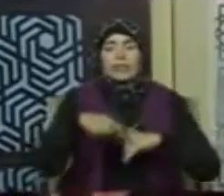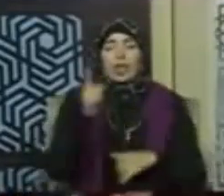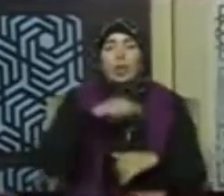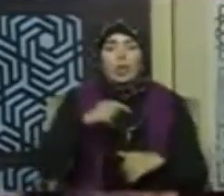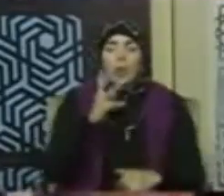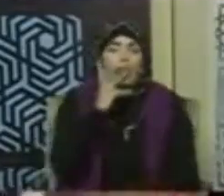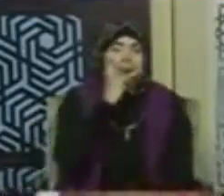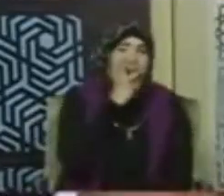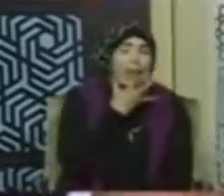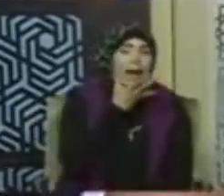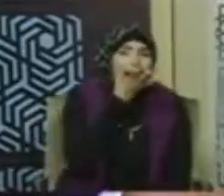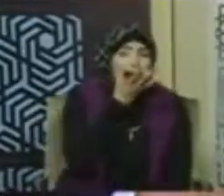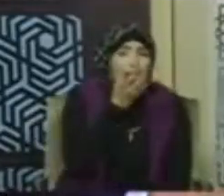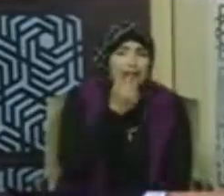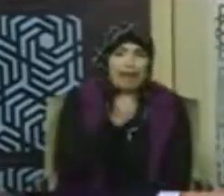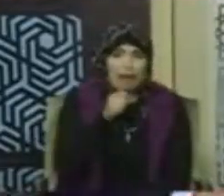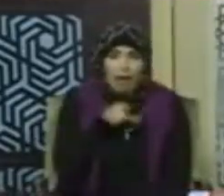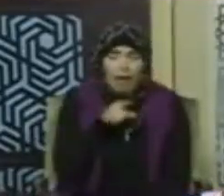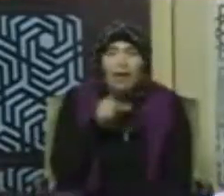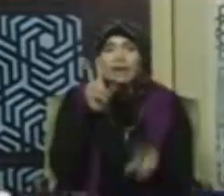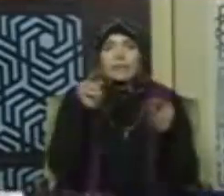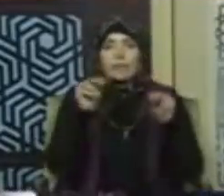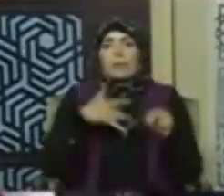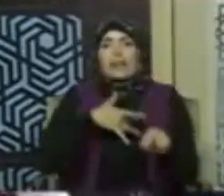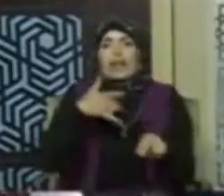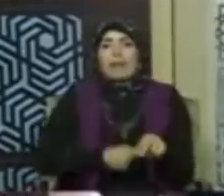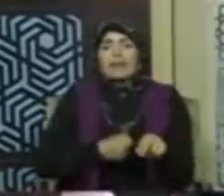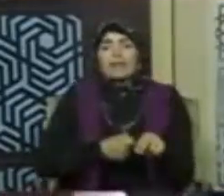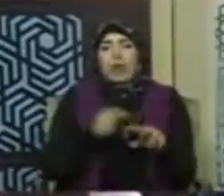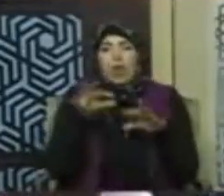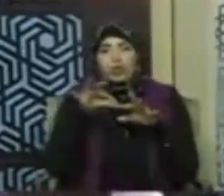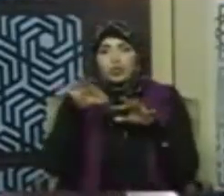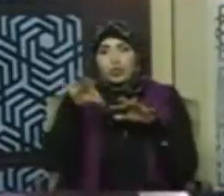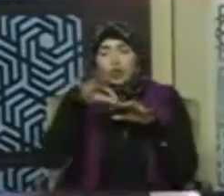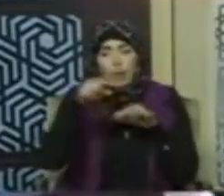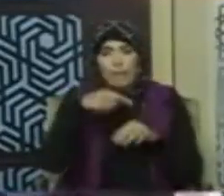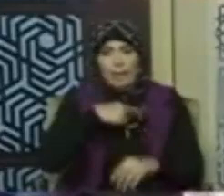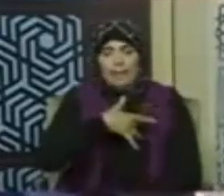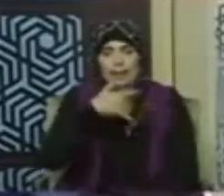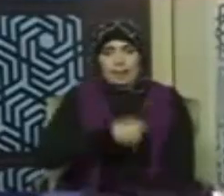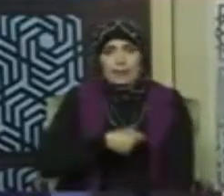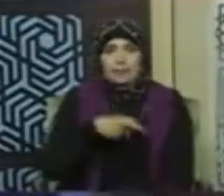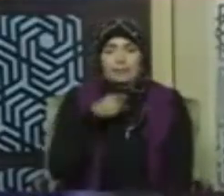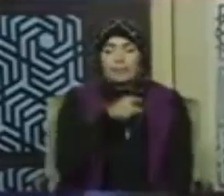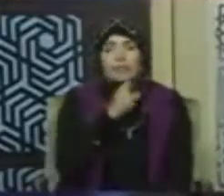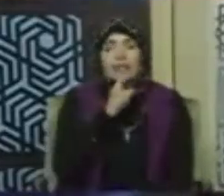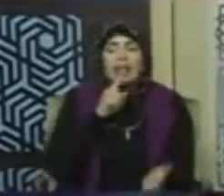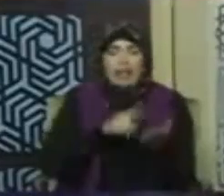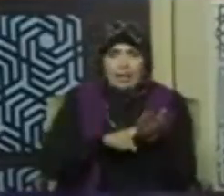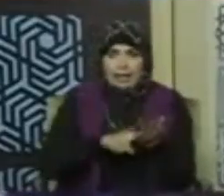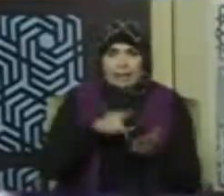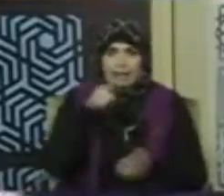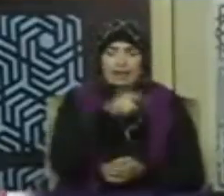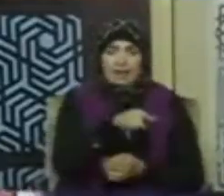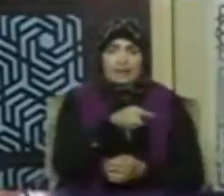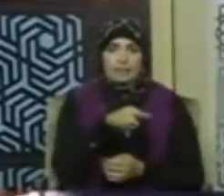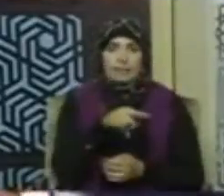شعبة من الإيمان. يقول النبي صلى الله عليه وسلم إن مما أدرك